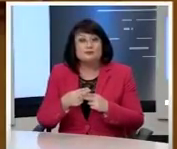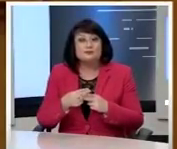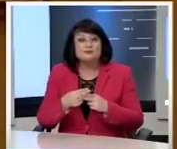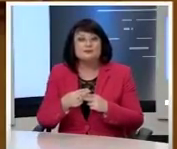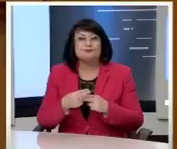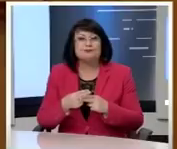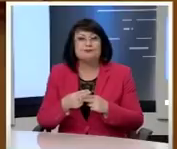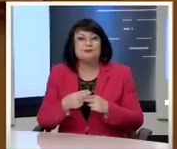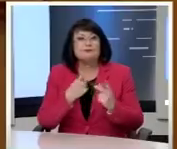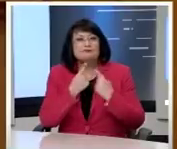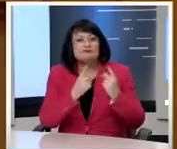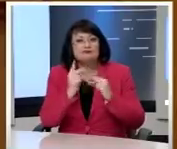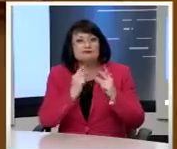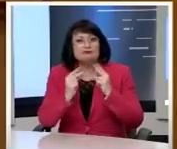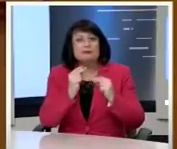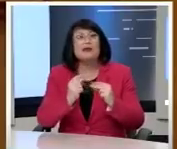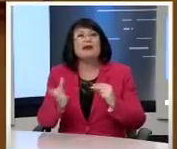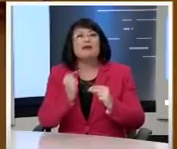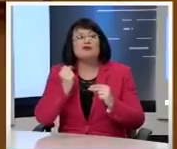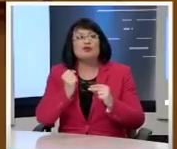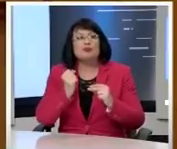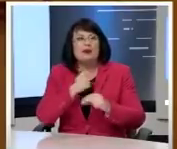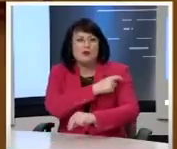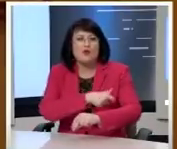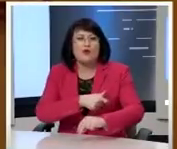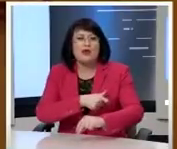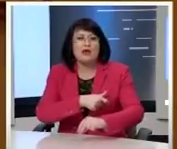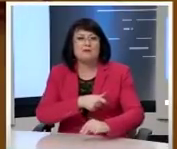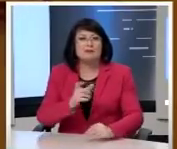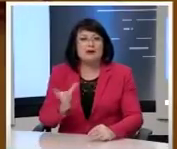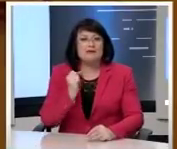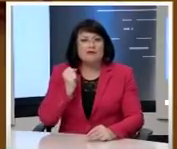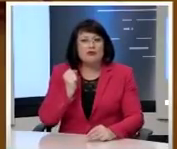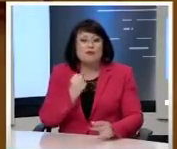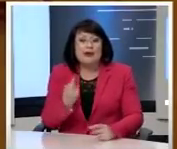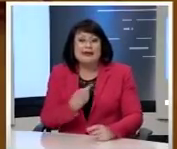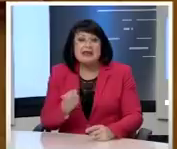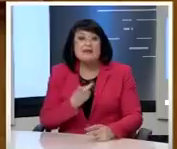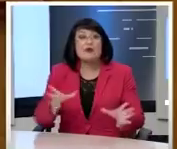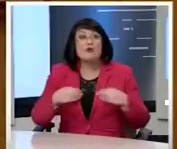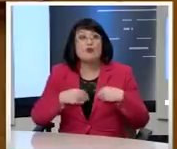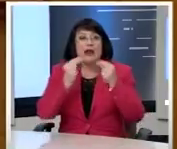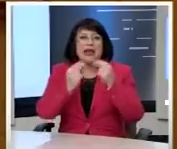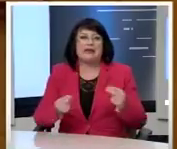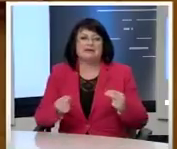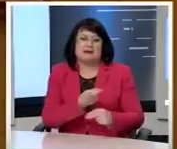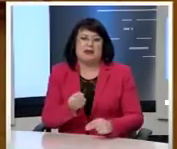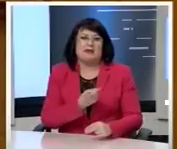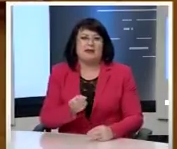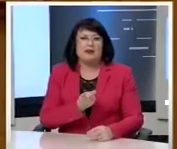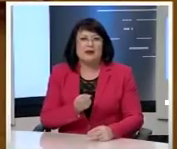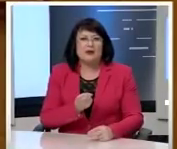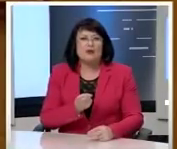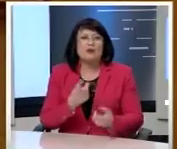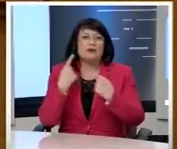στο πλαίσιο των 100 μιλιών υπό τον Οργανισμό των Ηνωμένων Εθνών αμοιβαία αποδεκτής λύσης στη